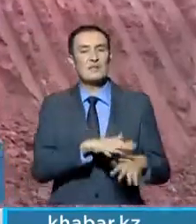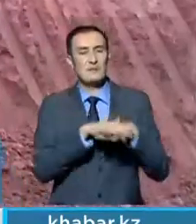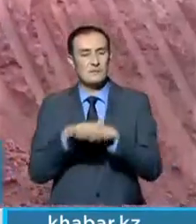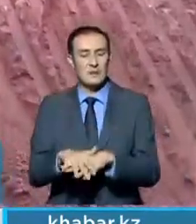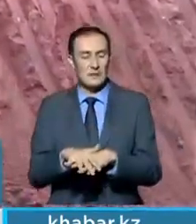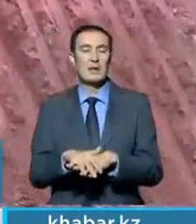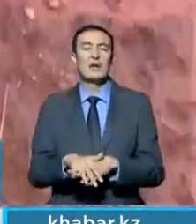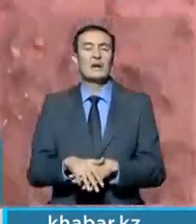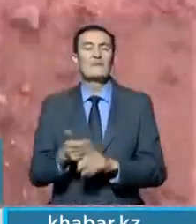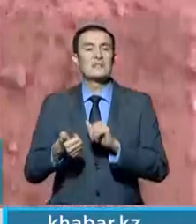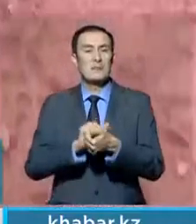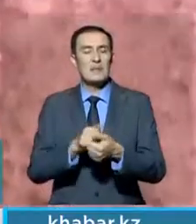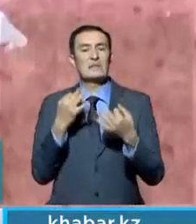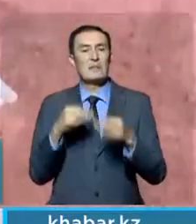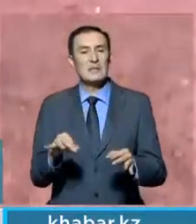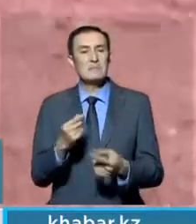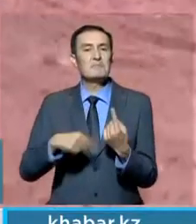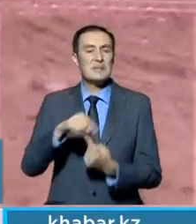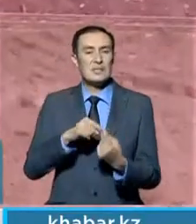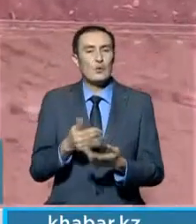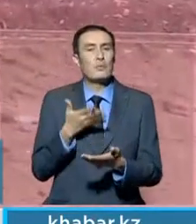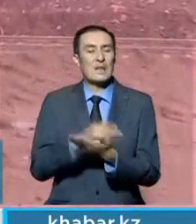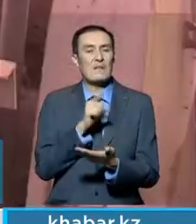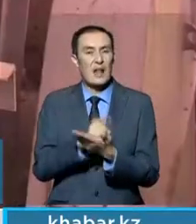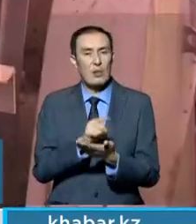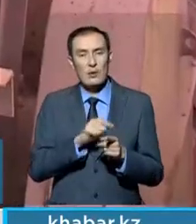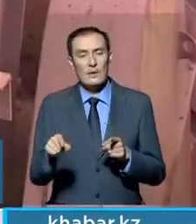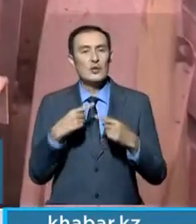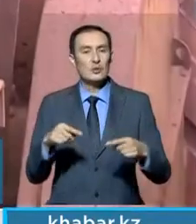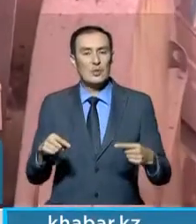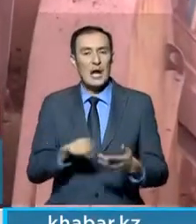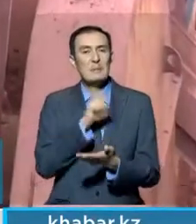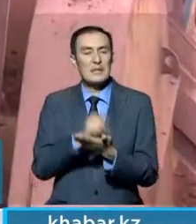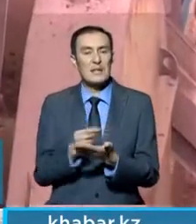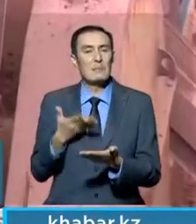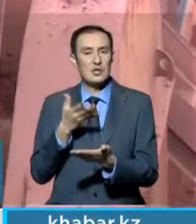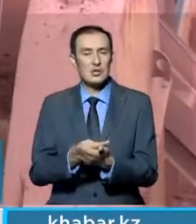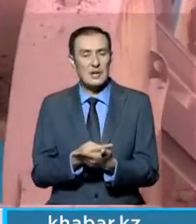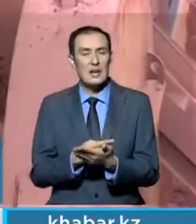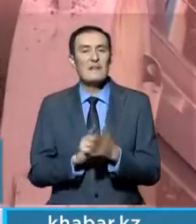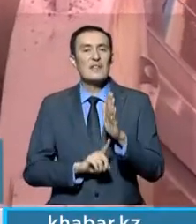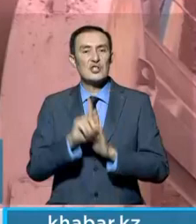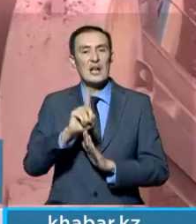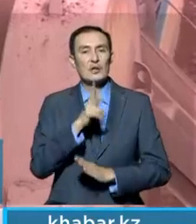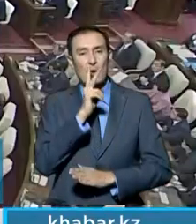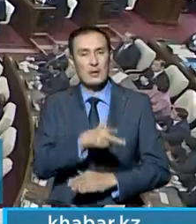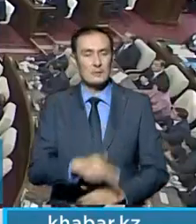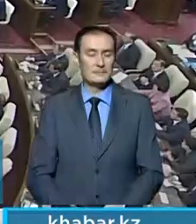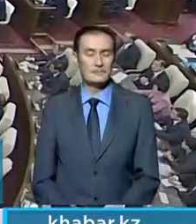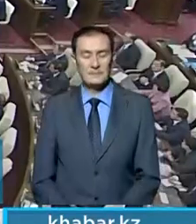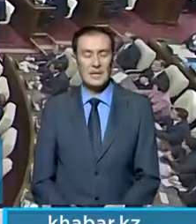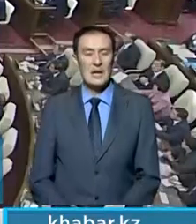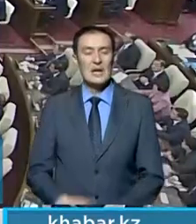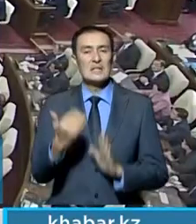эту отрасль, взамен освободить бизнесменов от уплаты налогов и других обязательных платежей в первые 3 года.